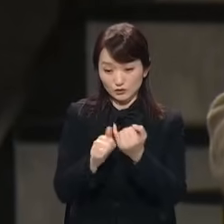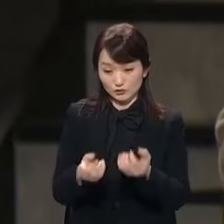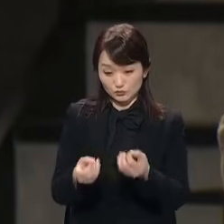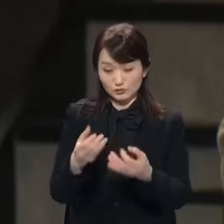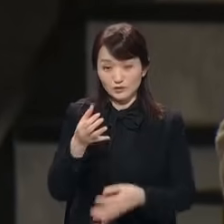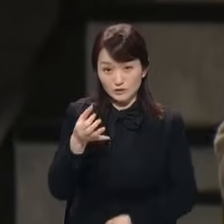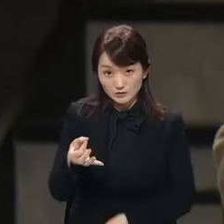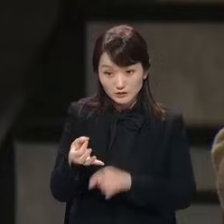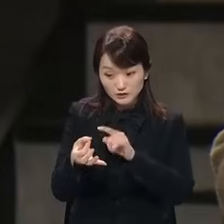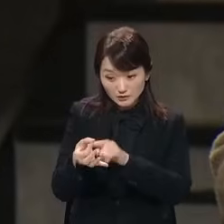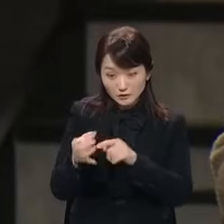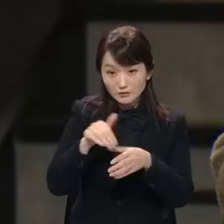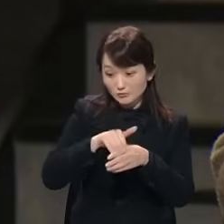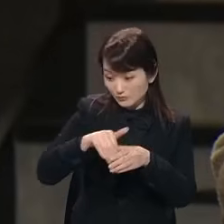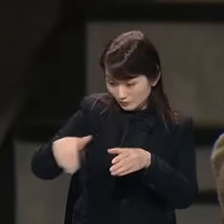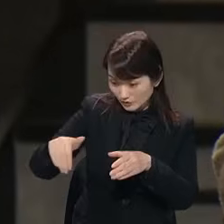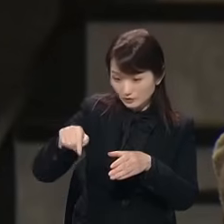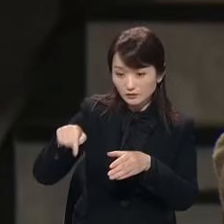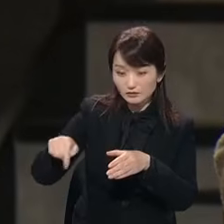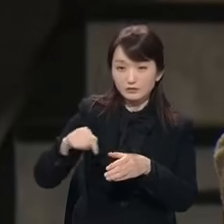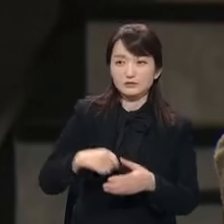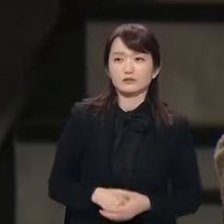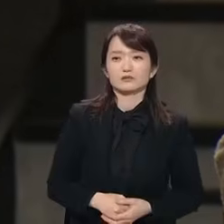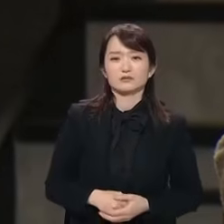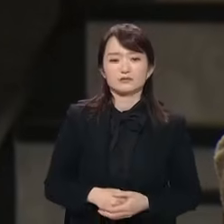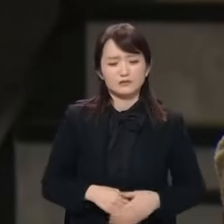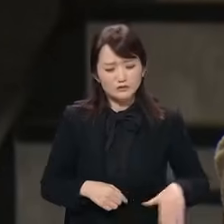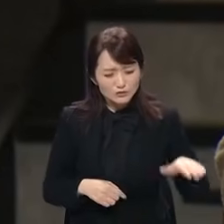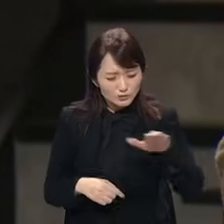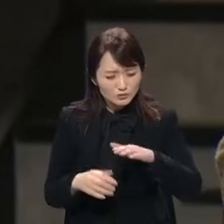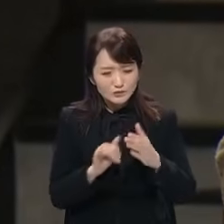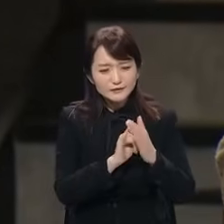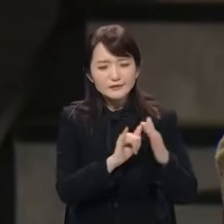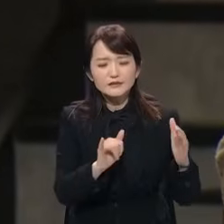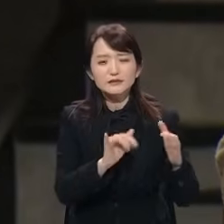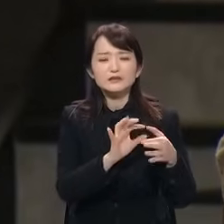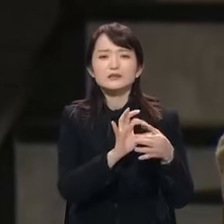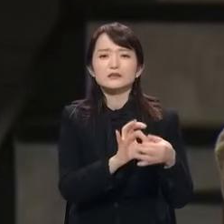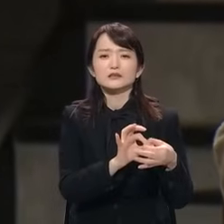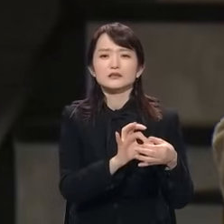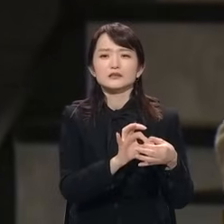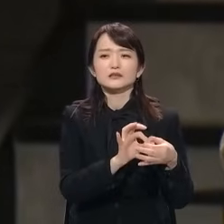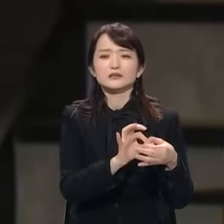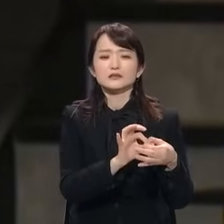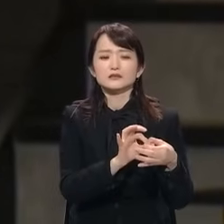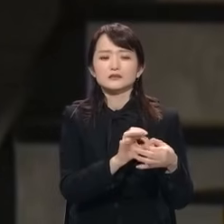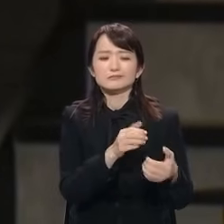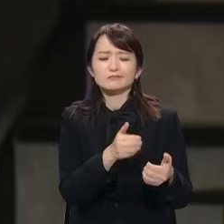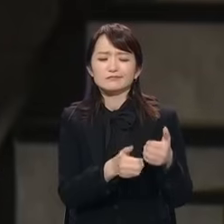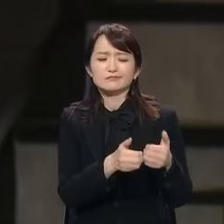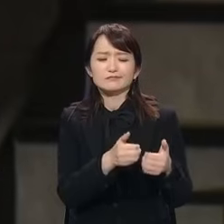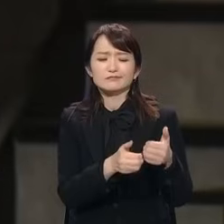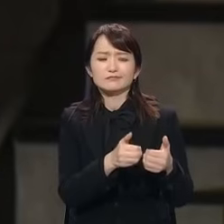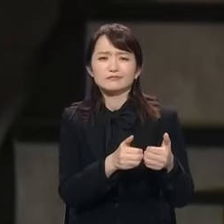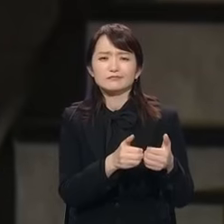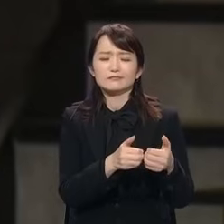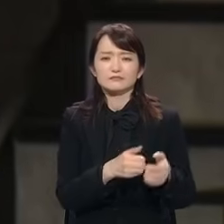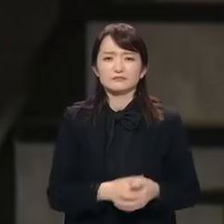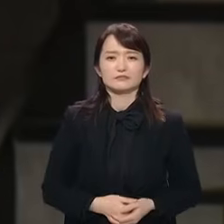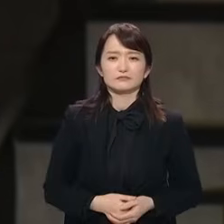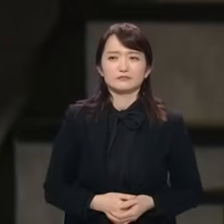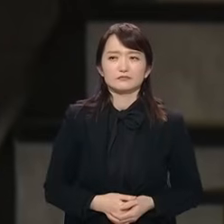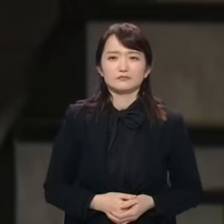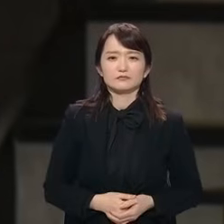기금을 갖다가 보내는 그 과정에서 우리 가족들 사이에 있어서의 어떤 관계가 무너질 수 있기 때문에